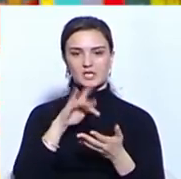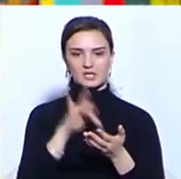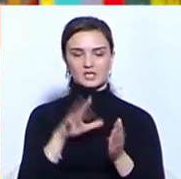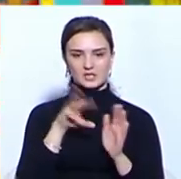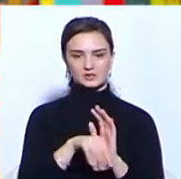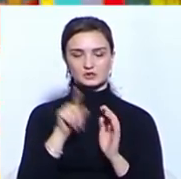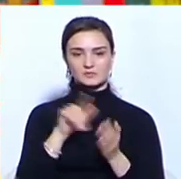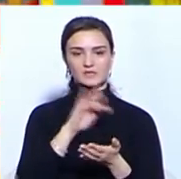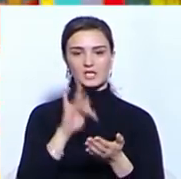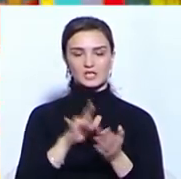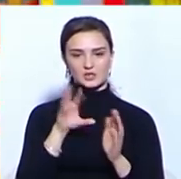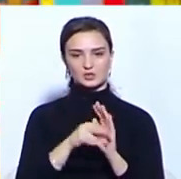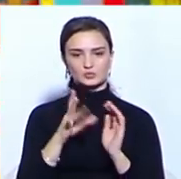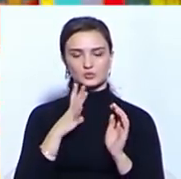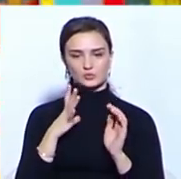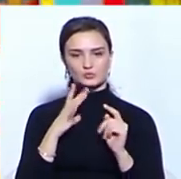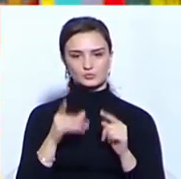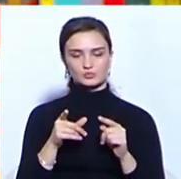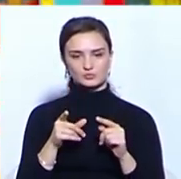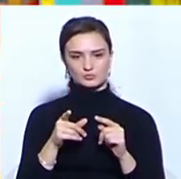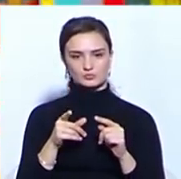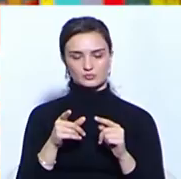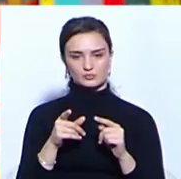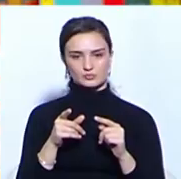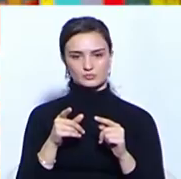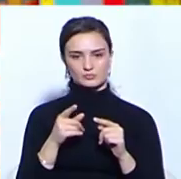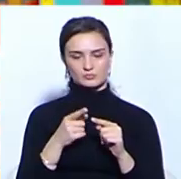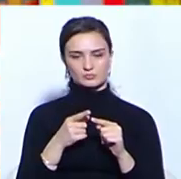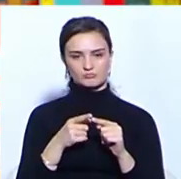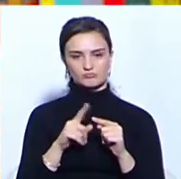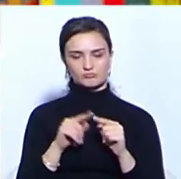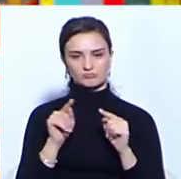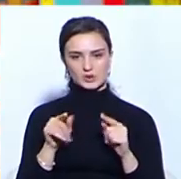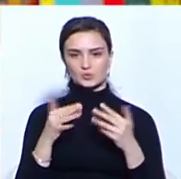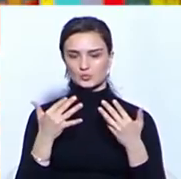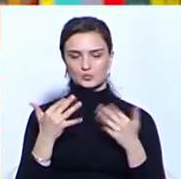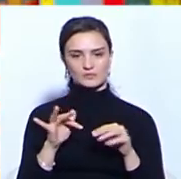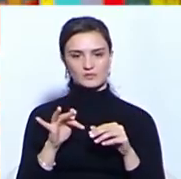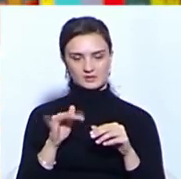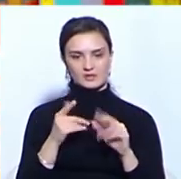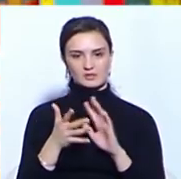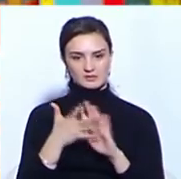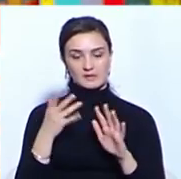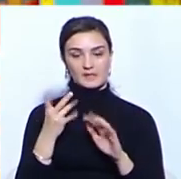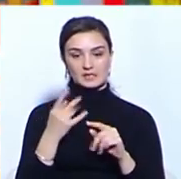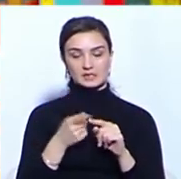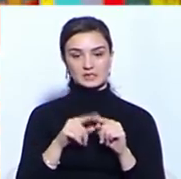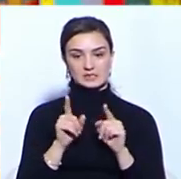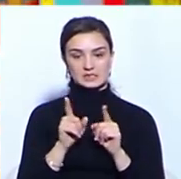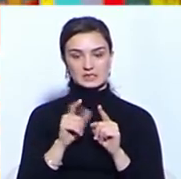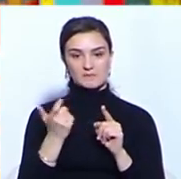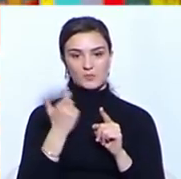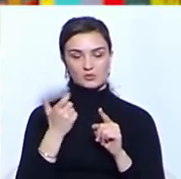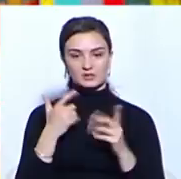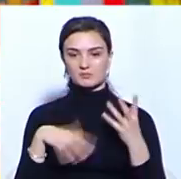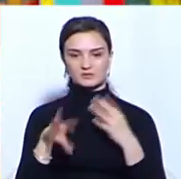ან იმ ქვეყანაში, უნდა იყოს გარკვეული სტანდარტის. მაშინ ეს უკვე აზრიანია, თორემ ისე